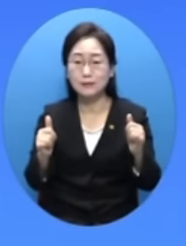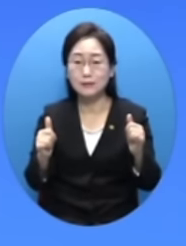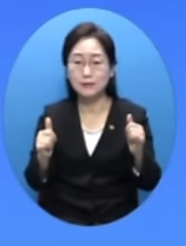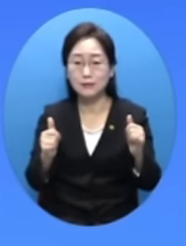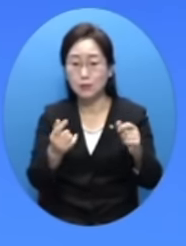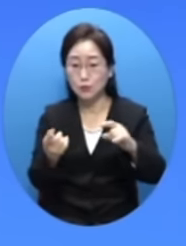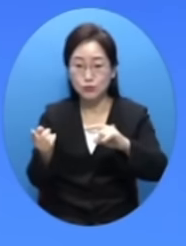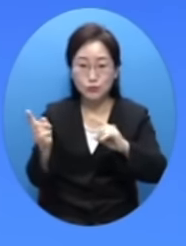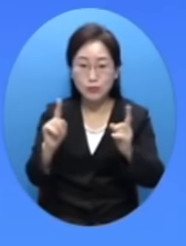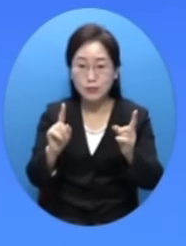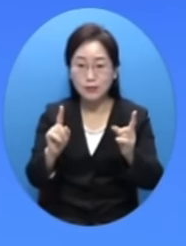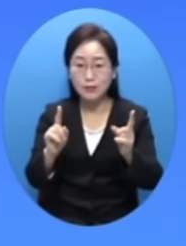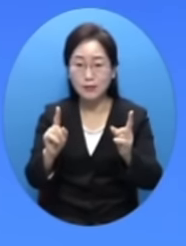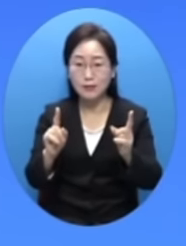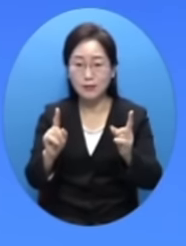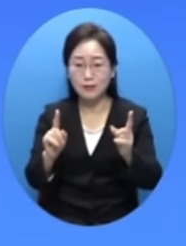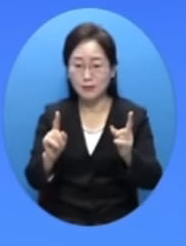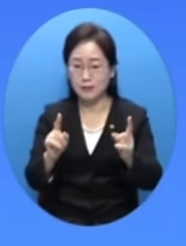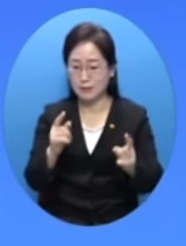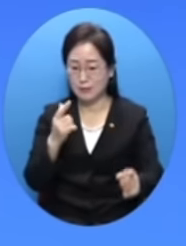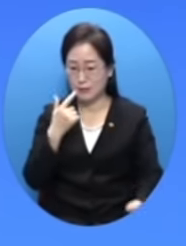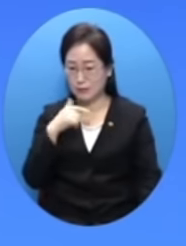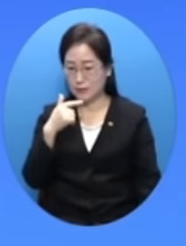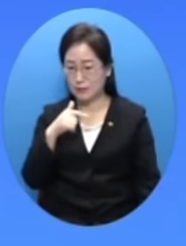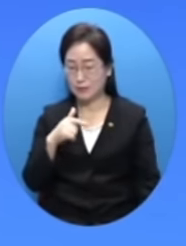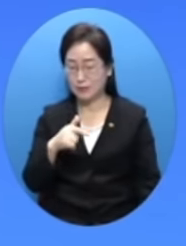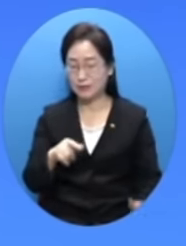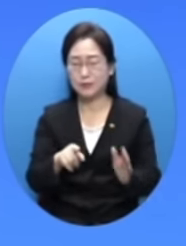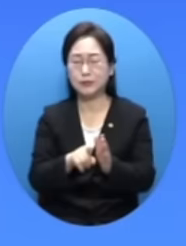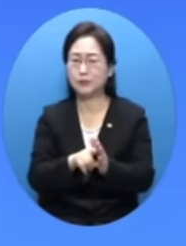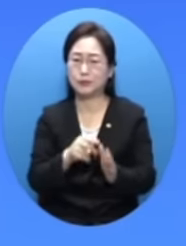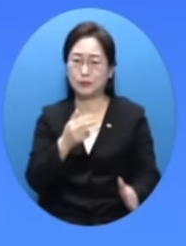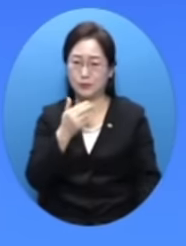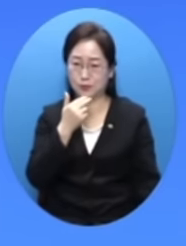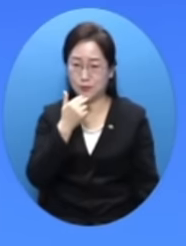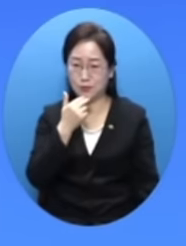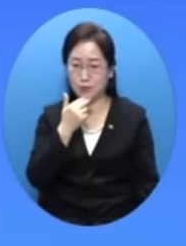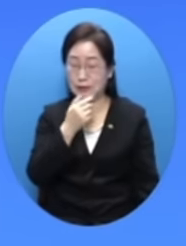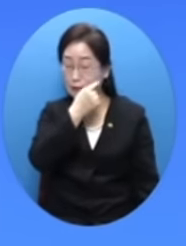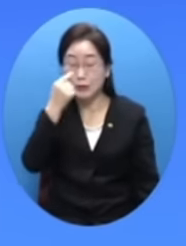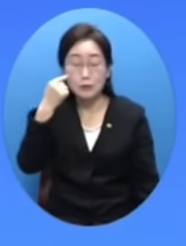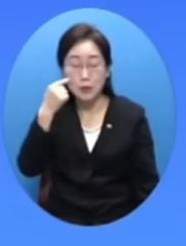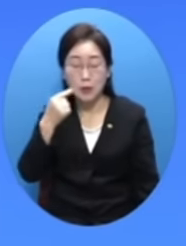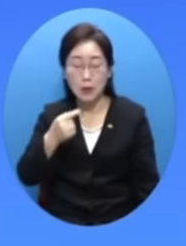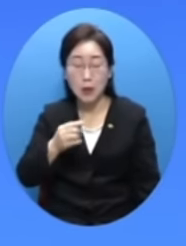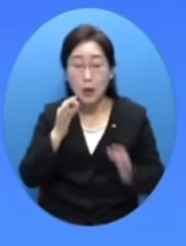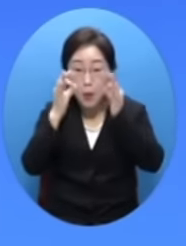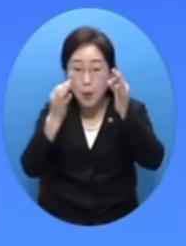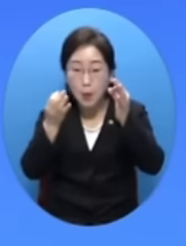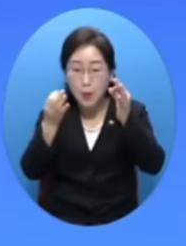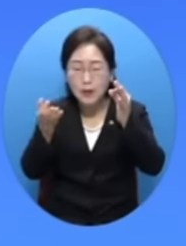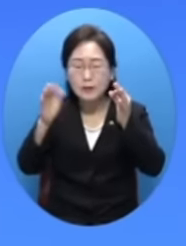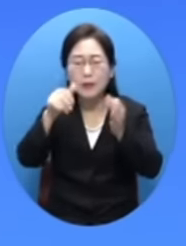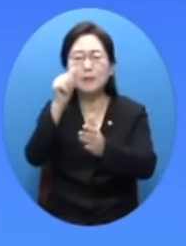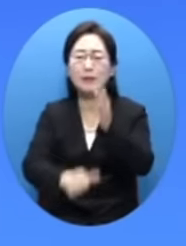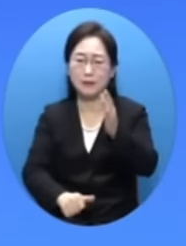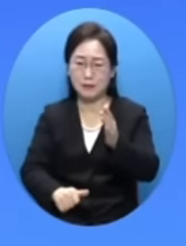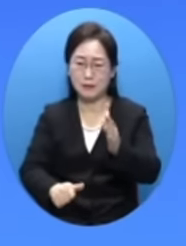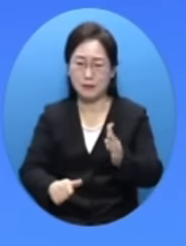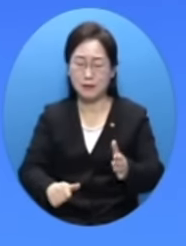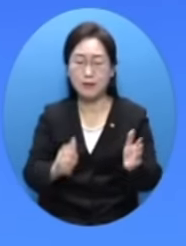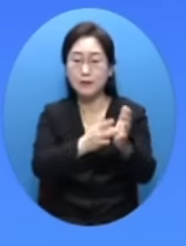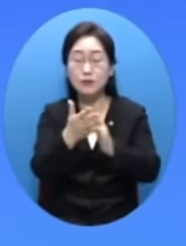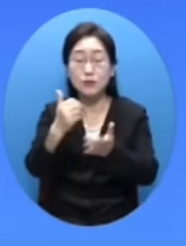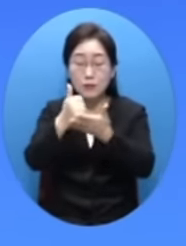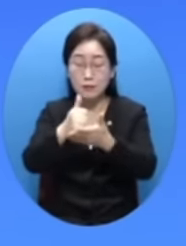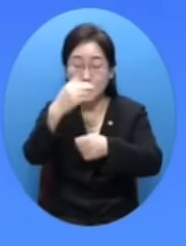부활을 부정하고 그것이 아닌 것을 증명하려고 했지만 다 실패했습니다. 예수님은